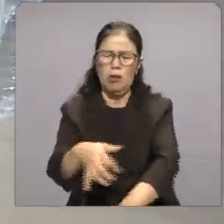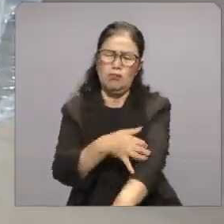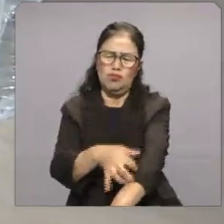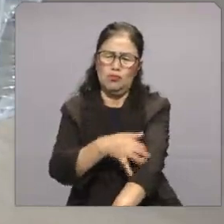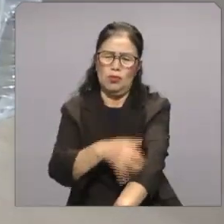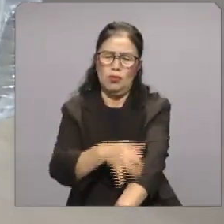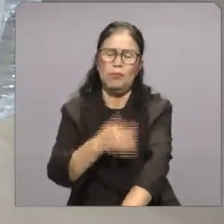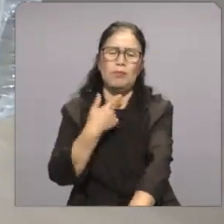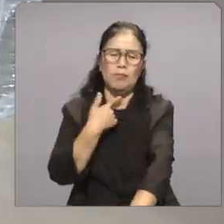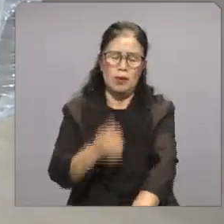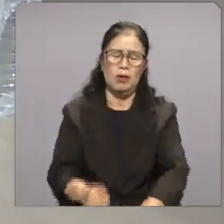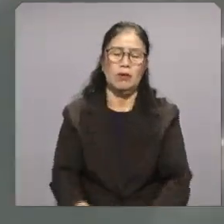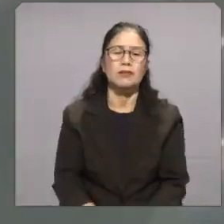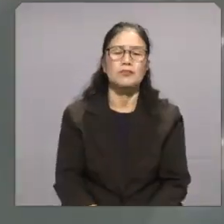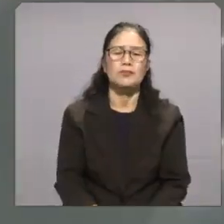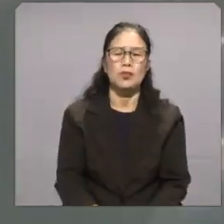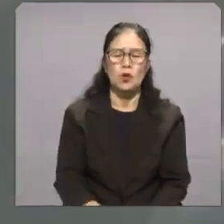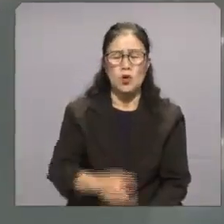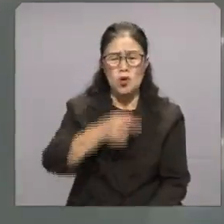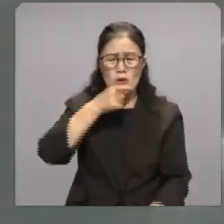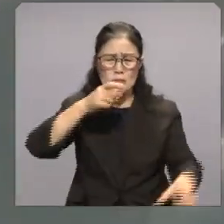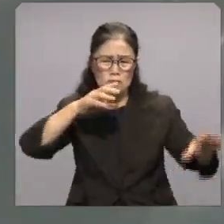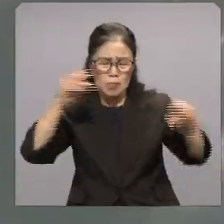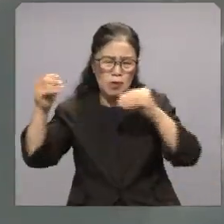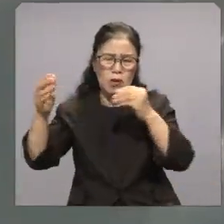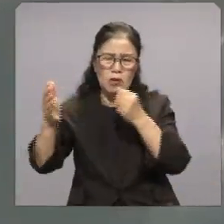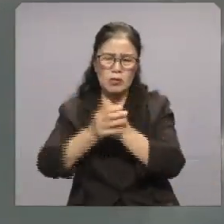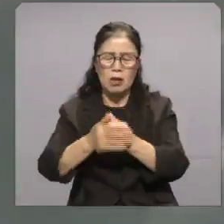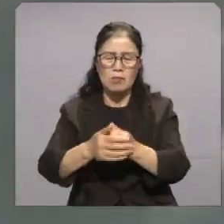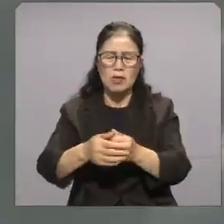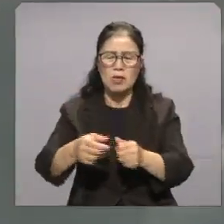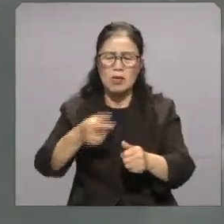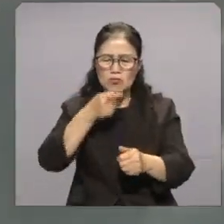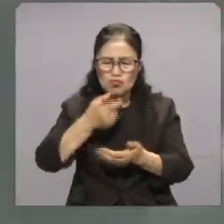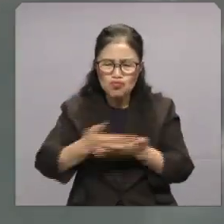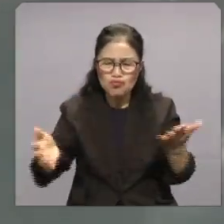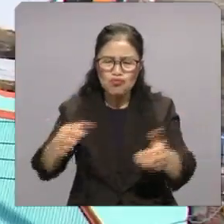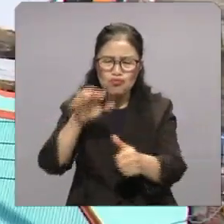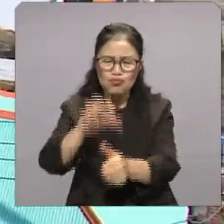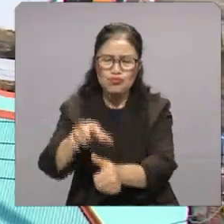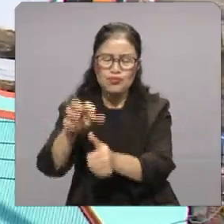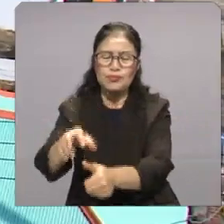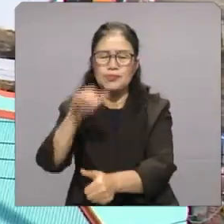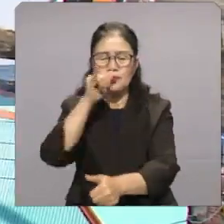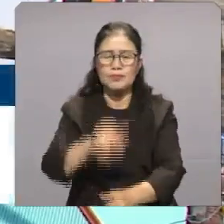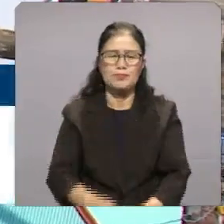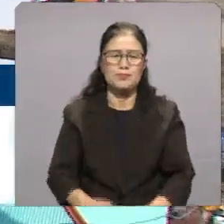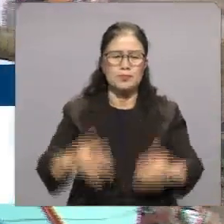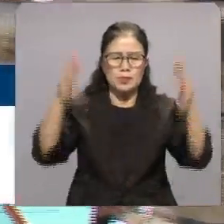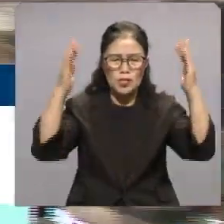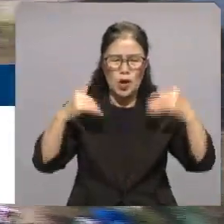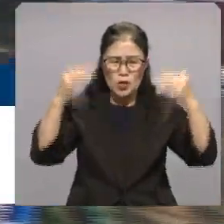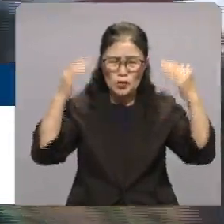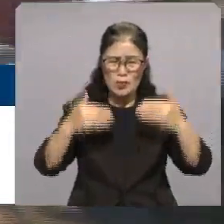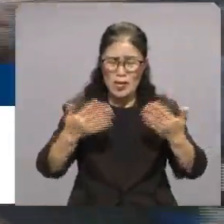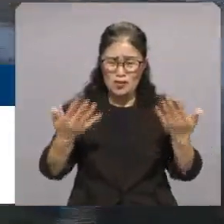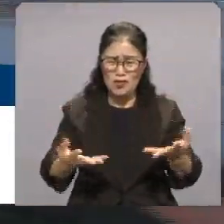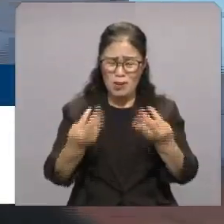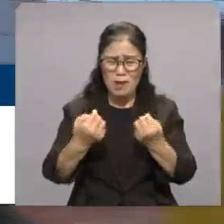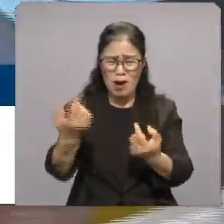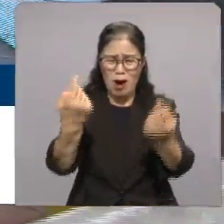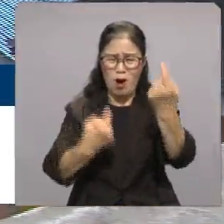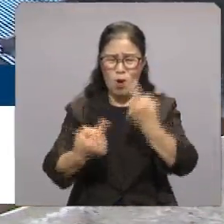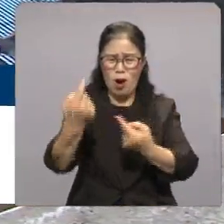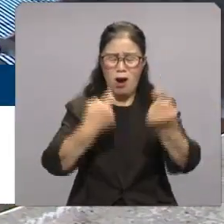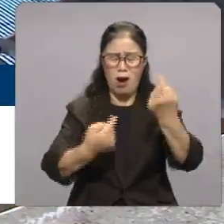겪어왔습니다. 게다가 가뭄으로 인한 재앙급수가 이뤄지기도 했습니다. 여름에는 휴가를 많이 오다 보니까